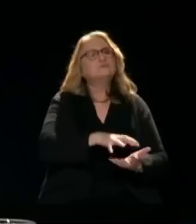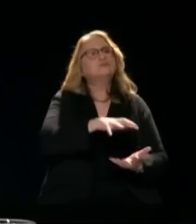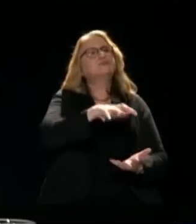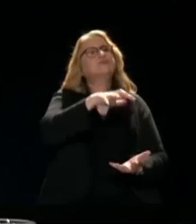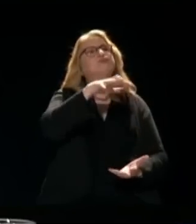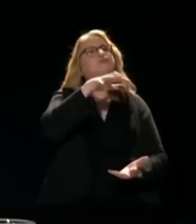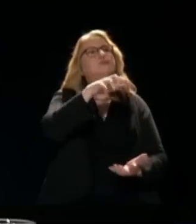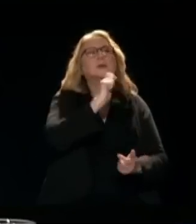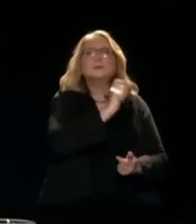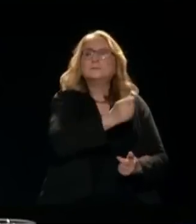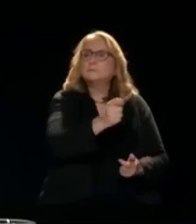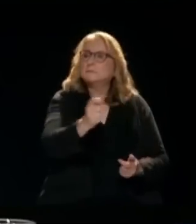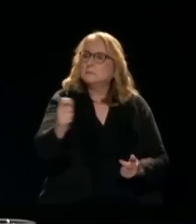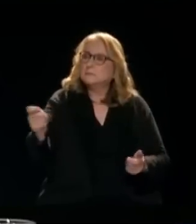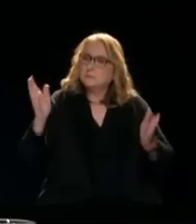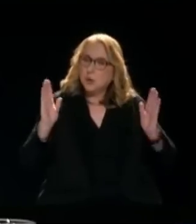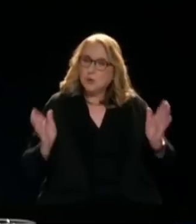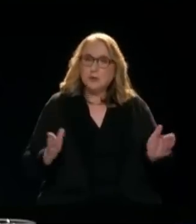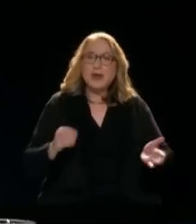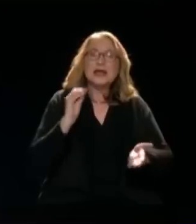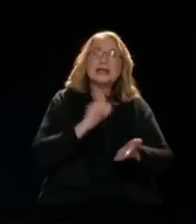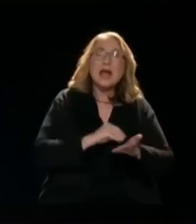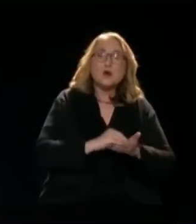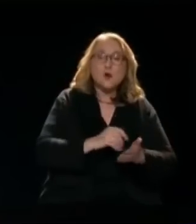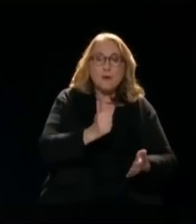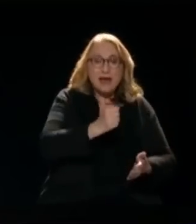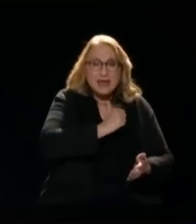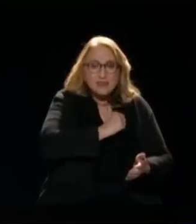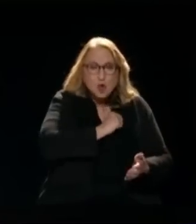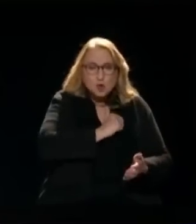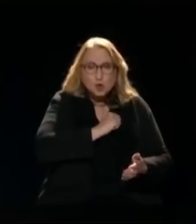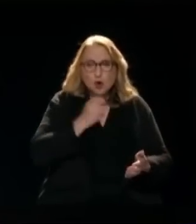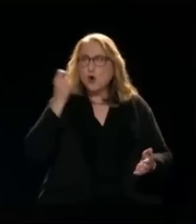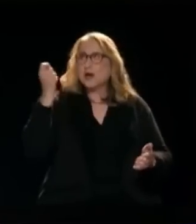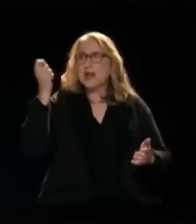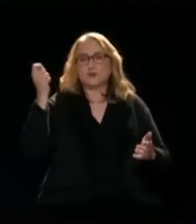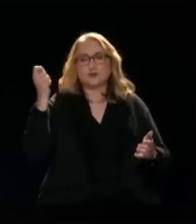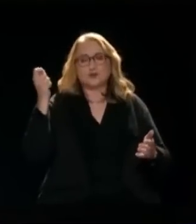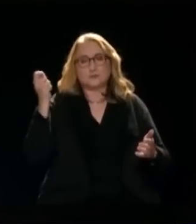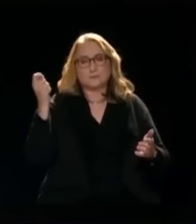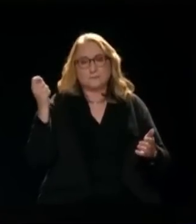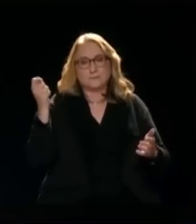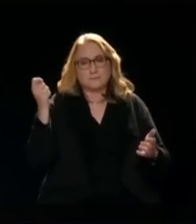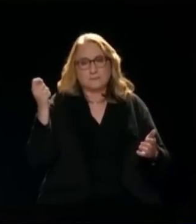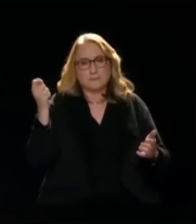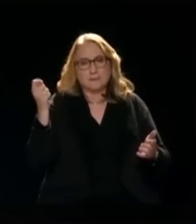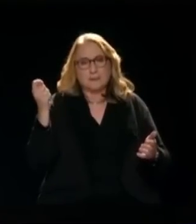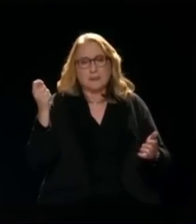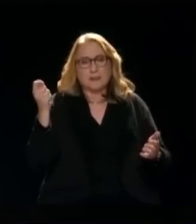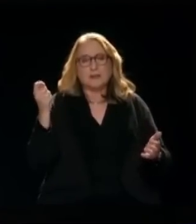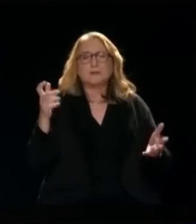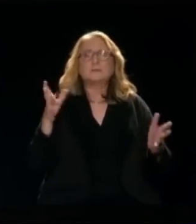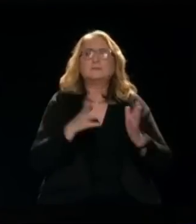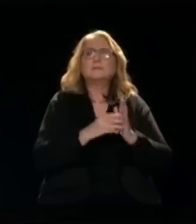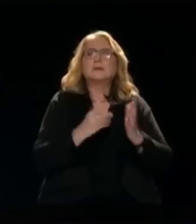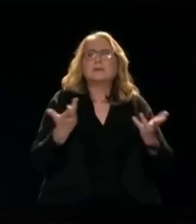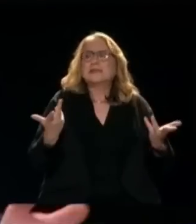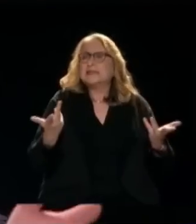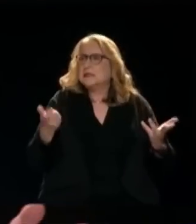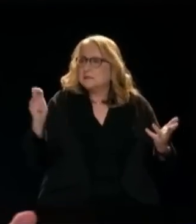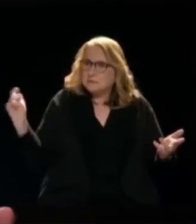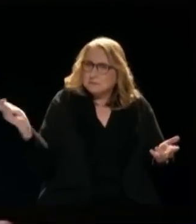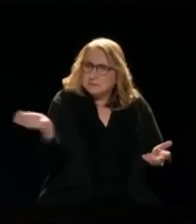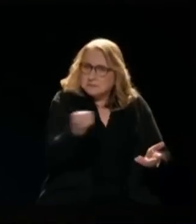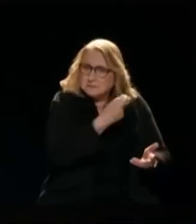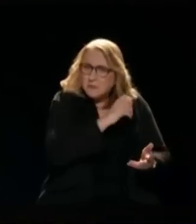ταυτόχρονα και στο ιδιωτικό χρέος. Γιατί κοιτάξτε, να δώσουμε εισόδημα. Παύση πληρωμός στο χρέος. Προς τους κατόχους. Μοιράζω, προς κατόχους, ναι, και τα μοιράζω στους πολίτες, ακούγεται ωραίο